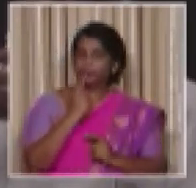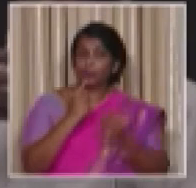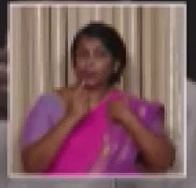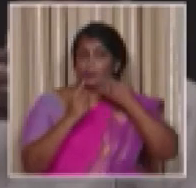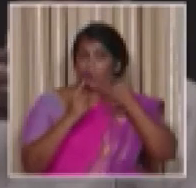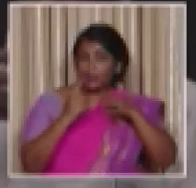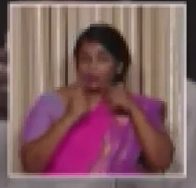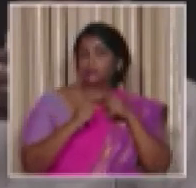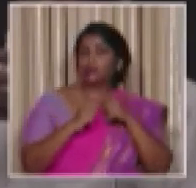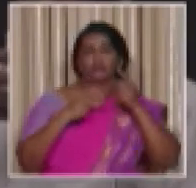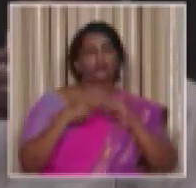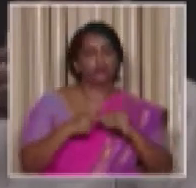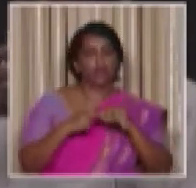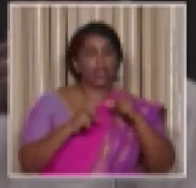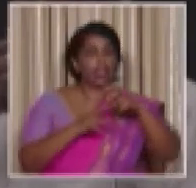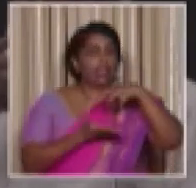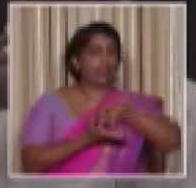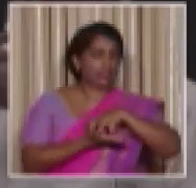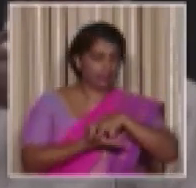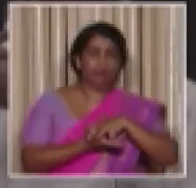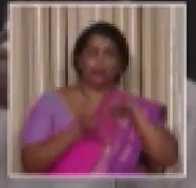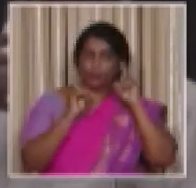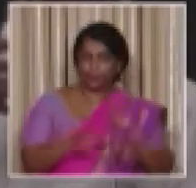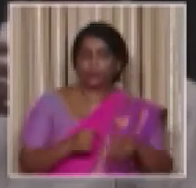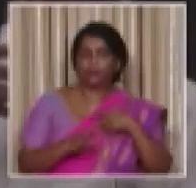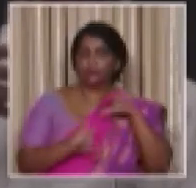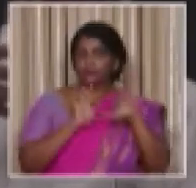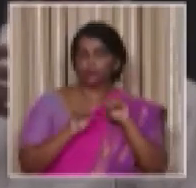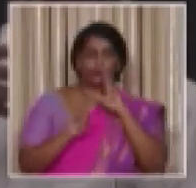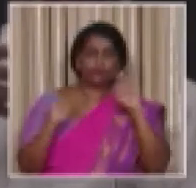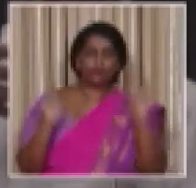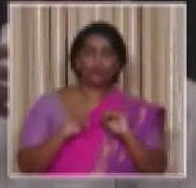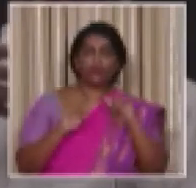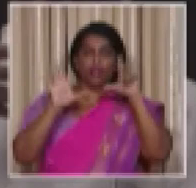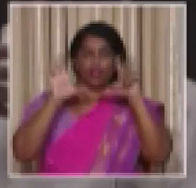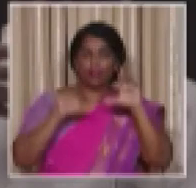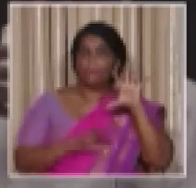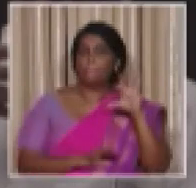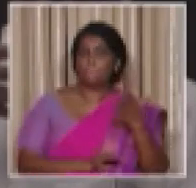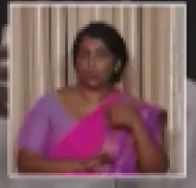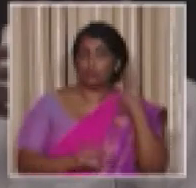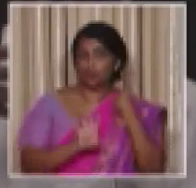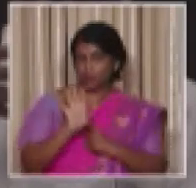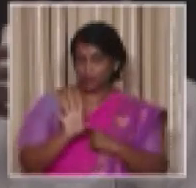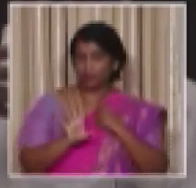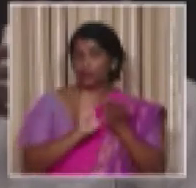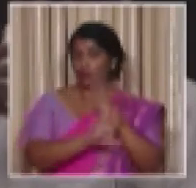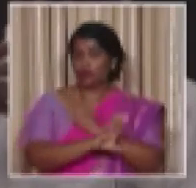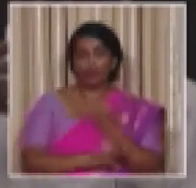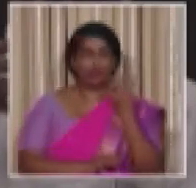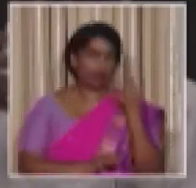කුසලතා පදනමින් අනිත් එක දිස්ත්‍රික් පදනමින් මේ විදිහට දැන් අපි බඳවා ගන්නවා දල වශයෙන් 7500ක් වාර්ෂිකව කලින් බඳවා